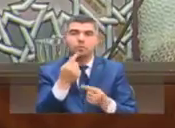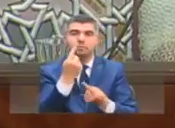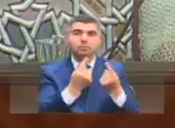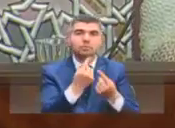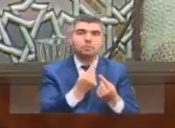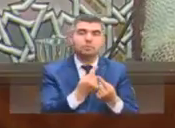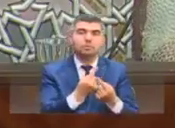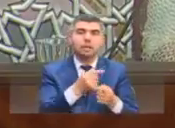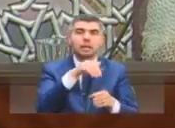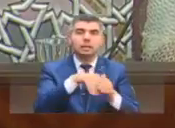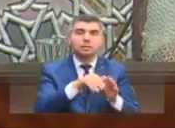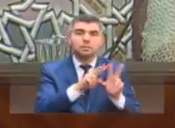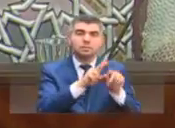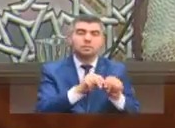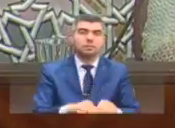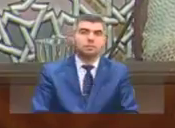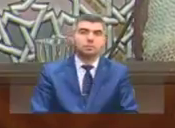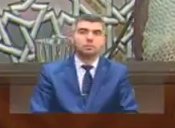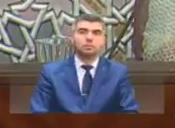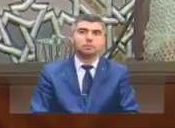التجمع الدستوري.